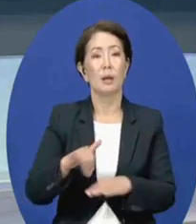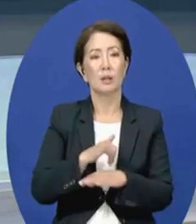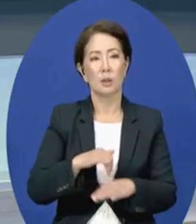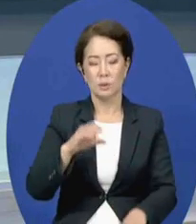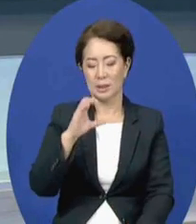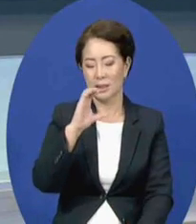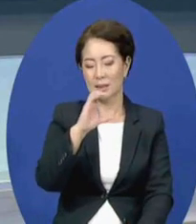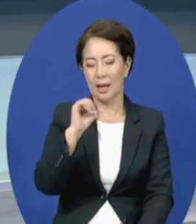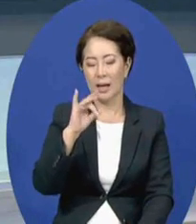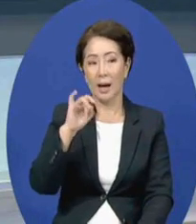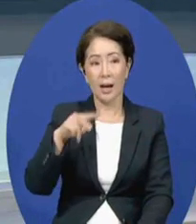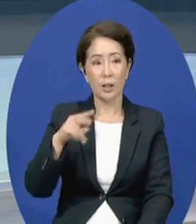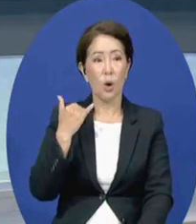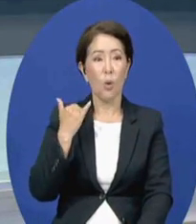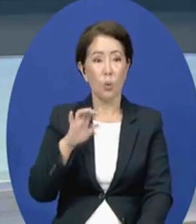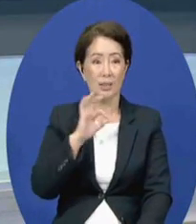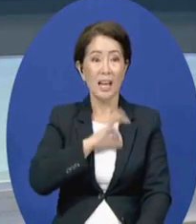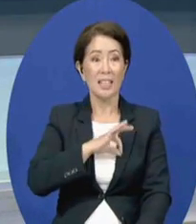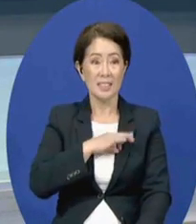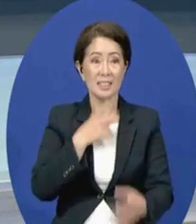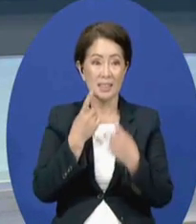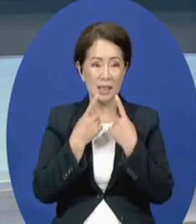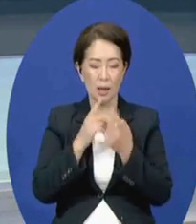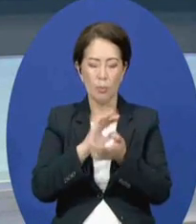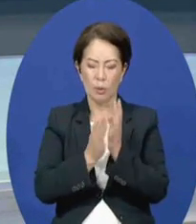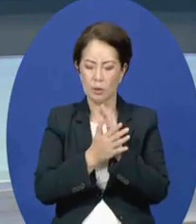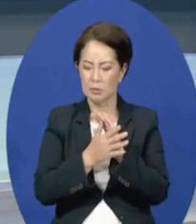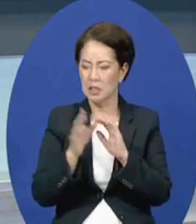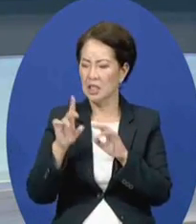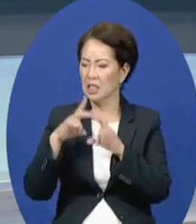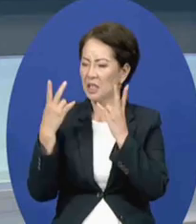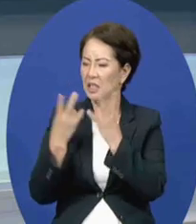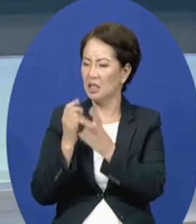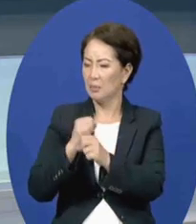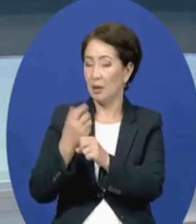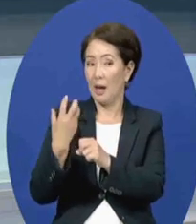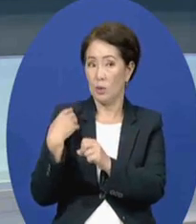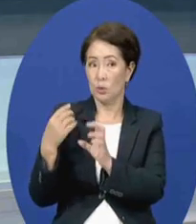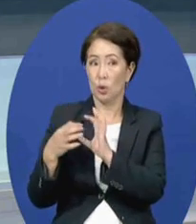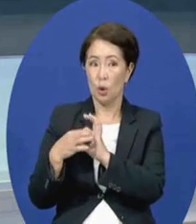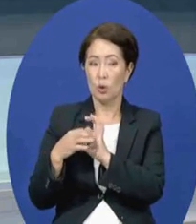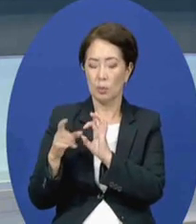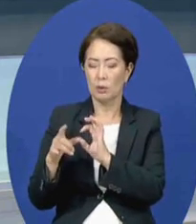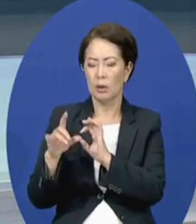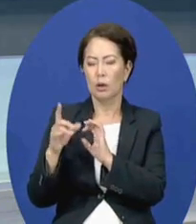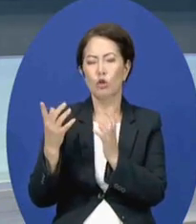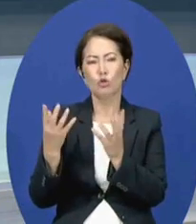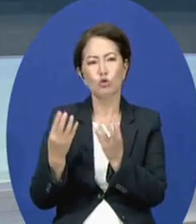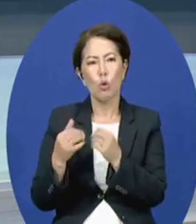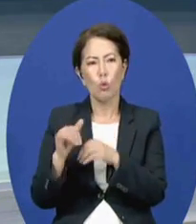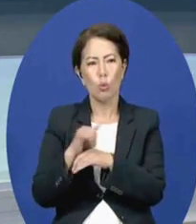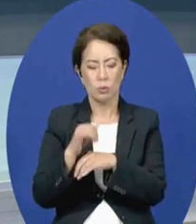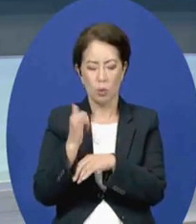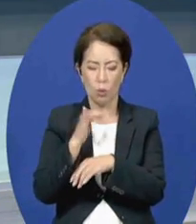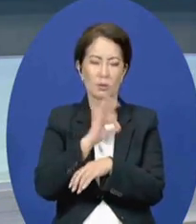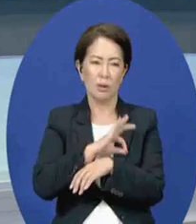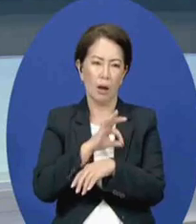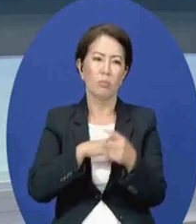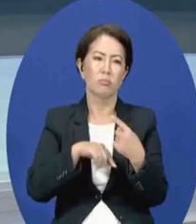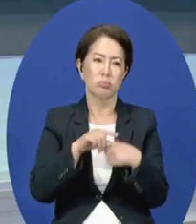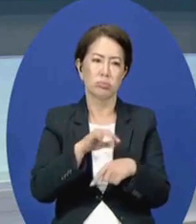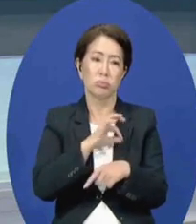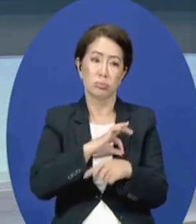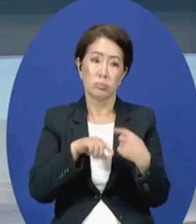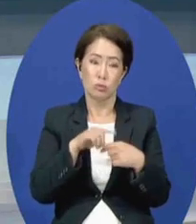Манай улсаас саарал ус ашиглах хууль батлагдсан ч өнөөдөр нийгмийн хариуцлага хүрээнд цөөн хэдэн үйлдвэр аж ахуйн нэгжүүд усаа дахин ашиглаж байна. Тиймээс цаашдаа